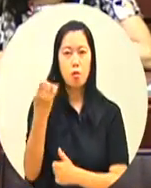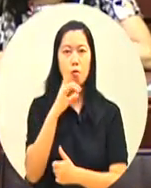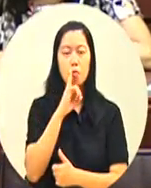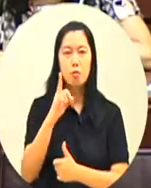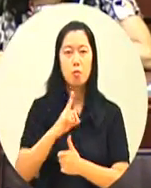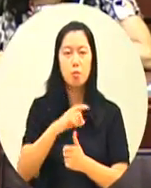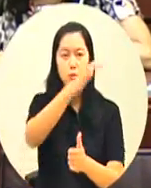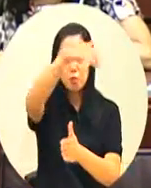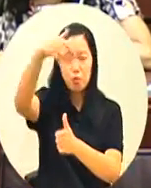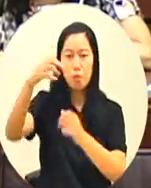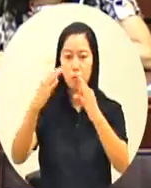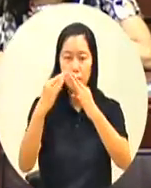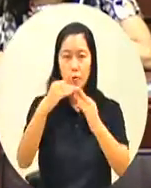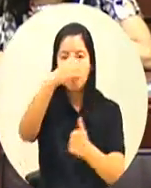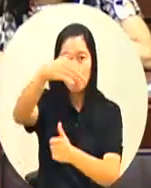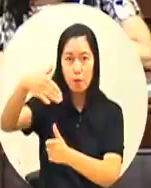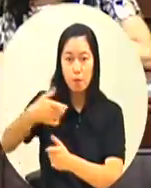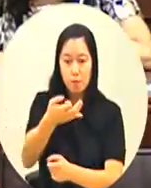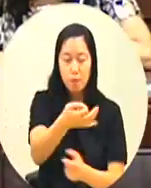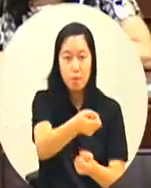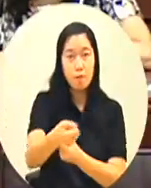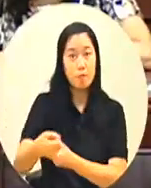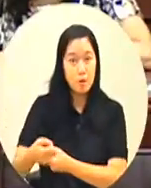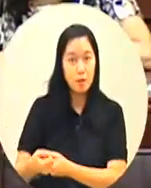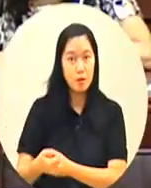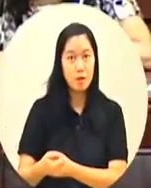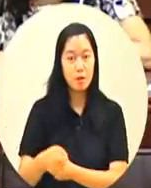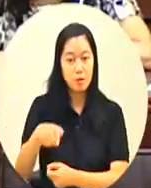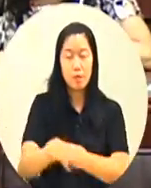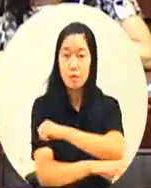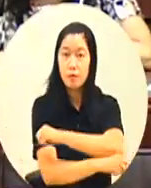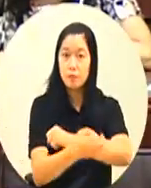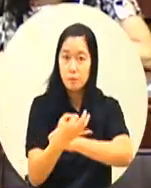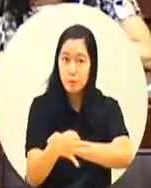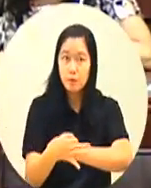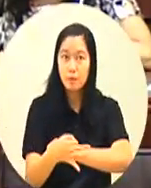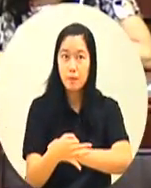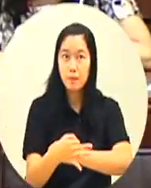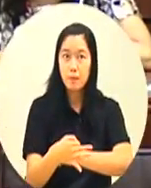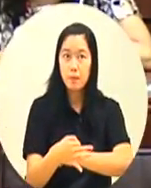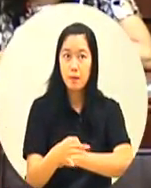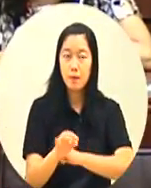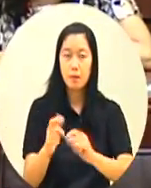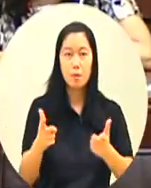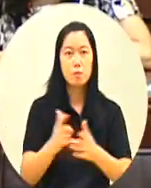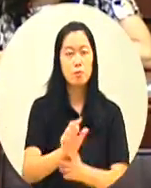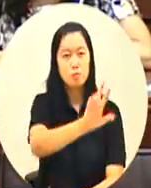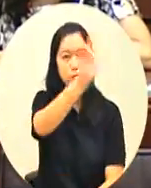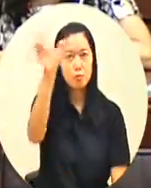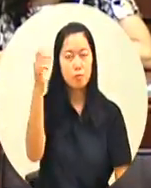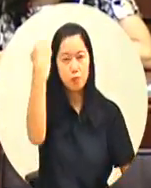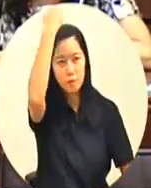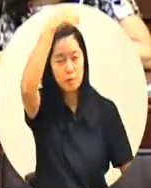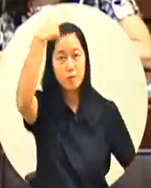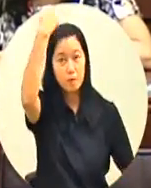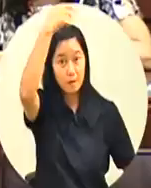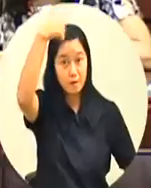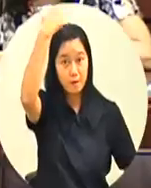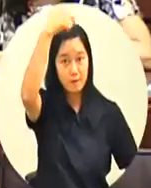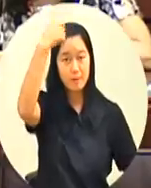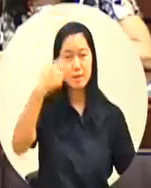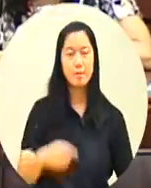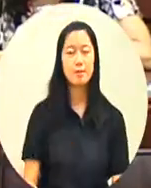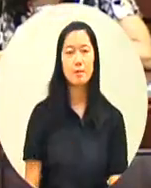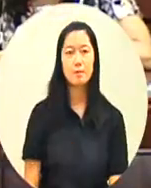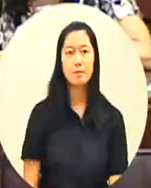笔钱嘛，哈，来做这样子的工作。其实天使基金比较重要的不是基金，是天使啦，就是你要有那个